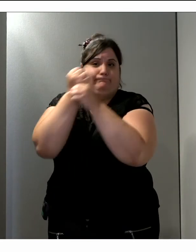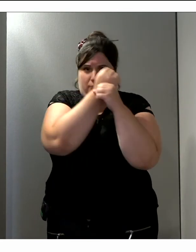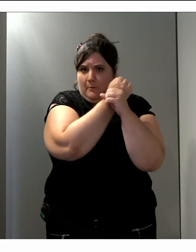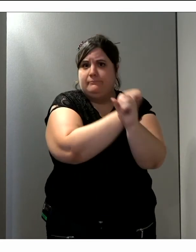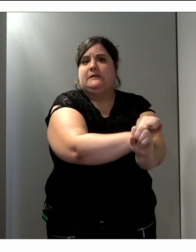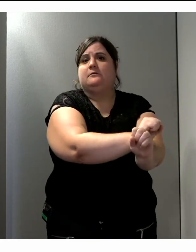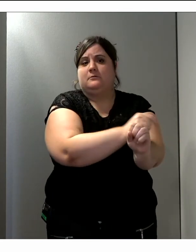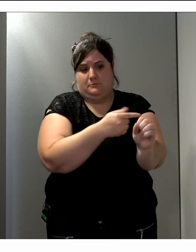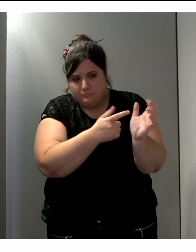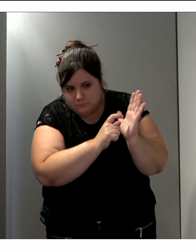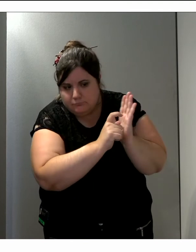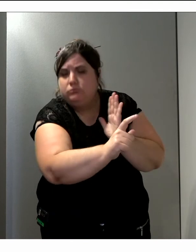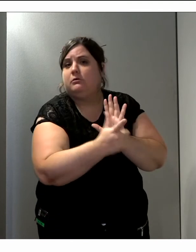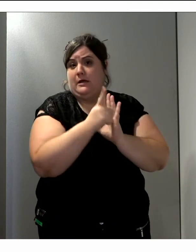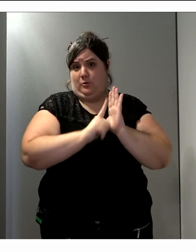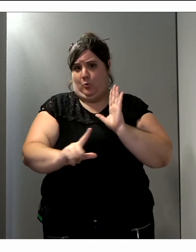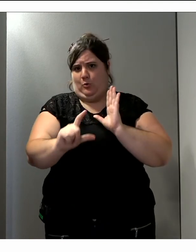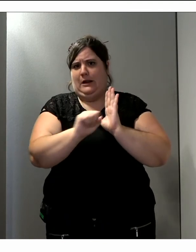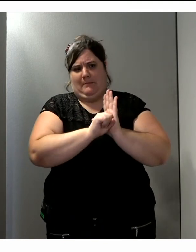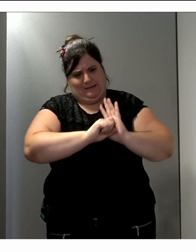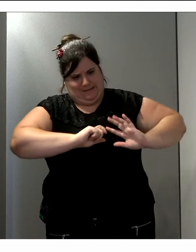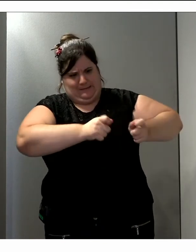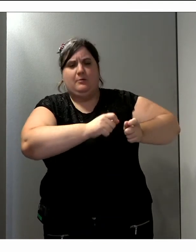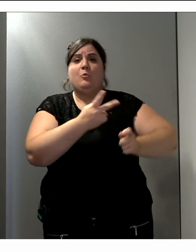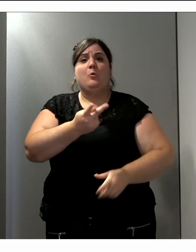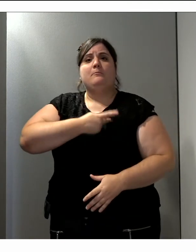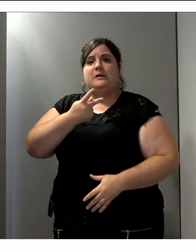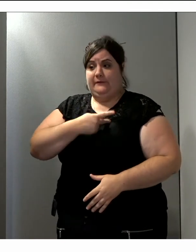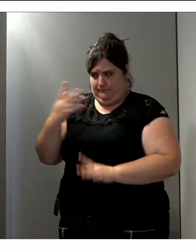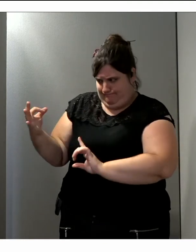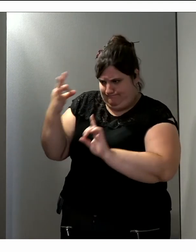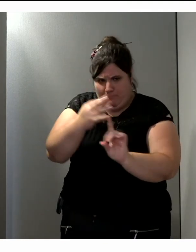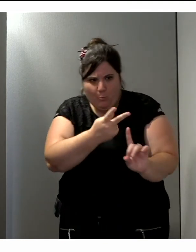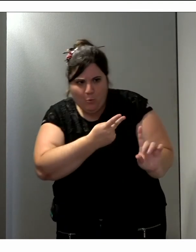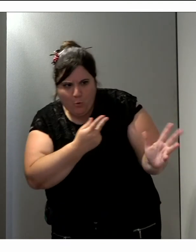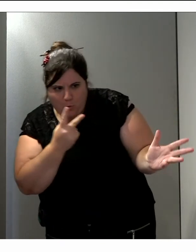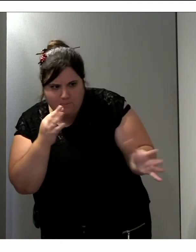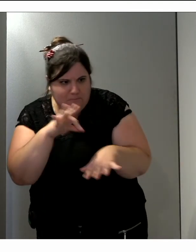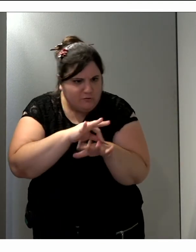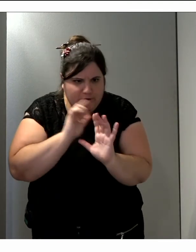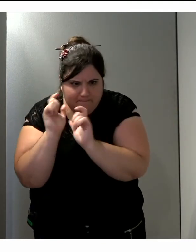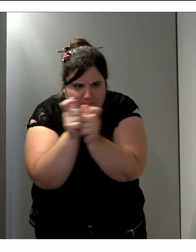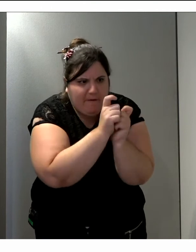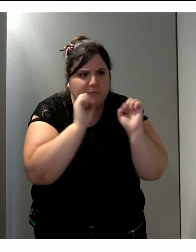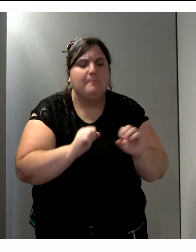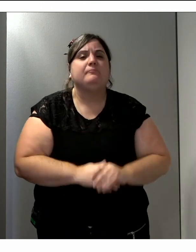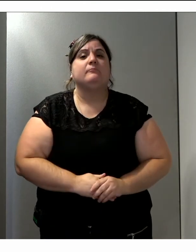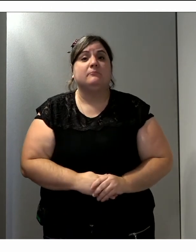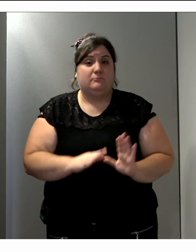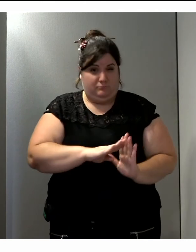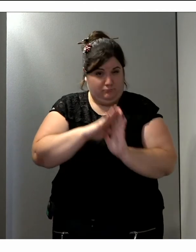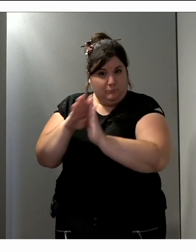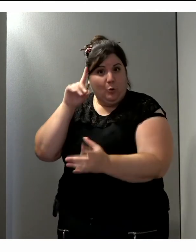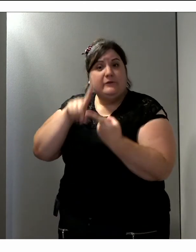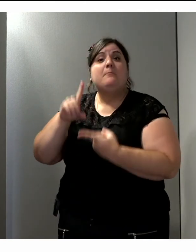on labellise de plus en plus d'établissements pénitentiaires pour que les médecins repèrent un certain nombre de pathologies. Un mot rapide sur l'ONU. L'ONU a